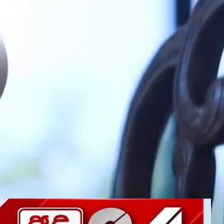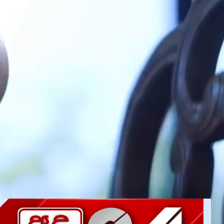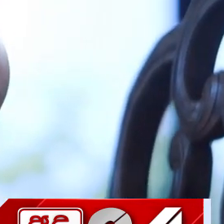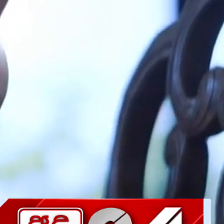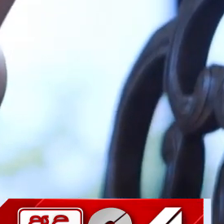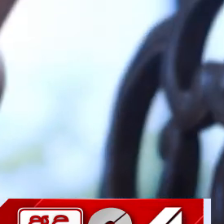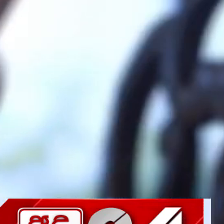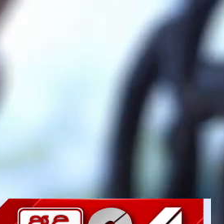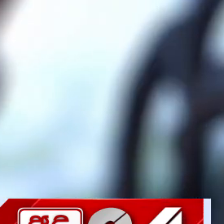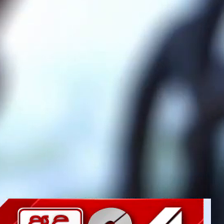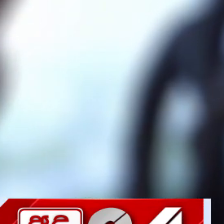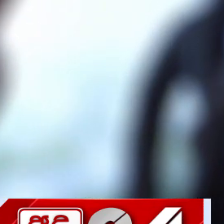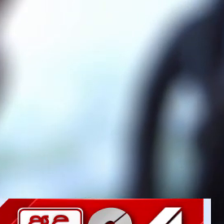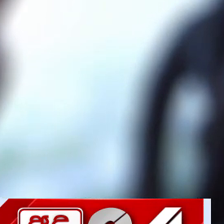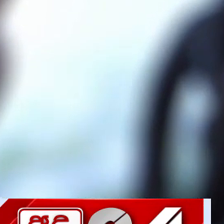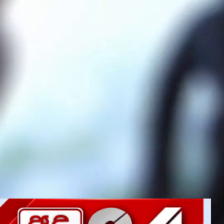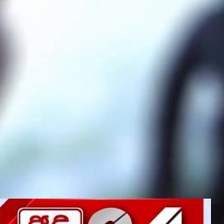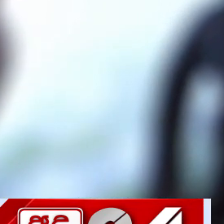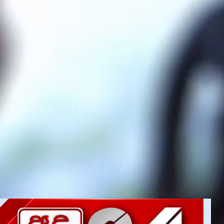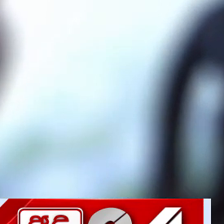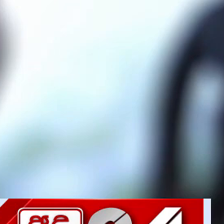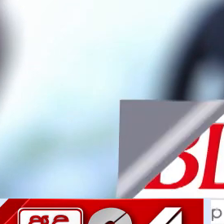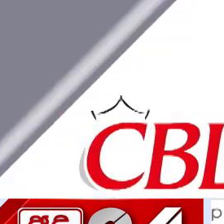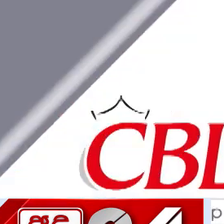රොස්බරි නිල් පාට හැඟීමක රස.